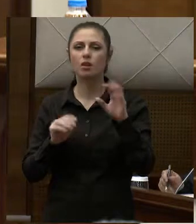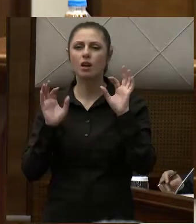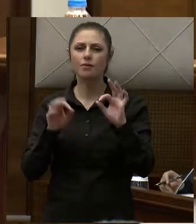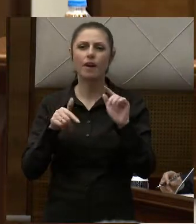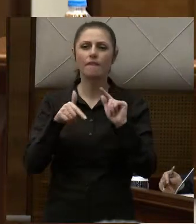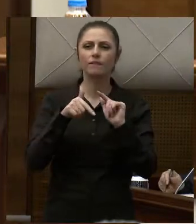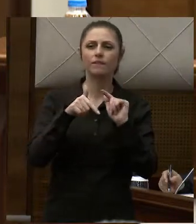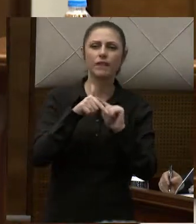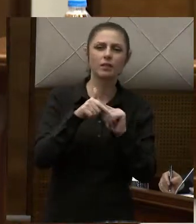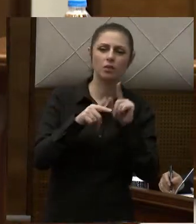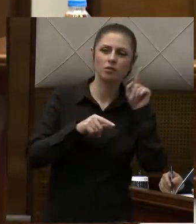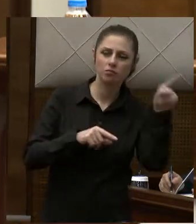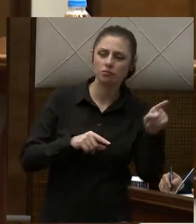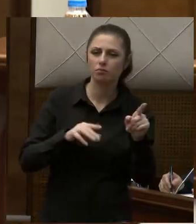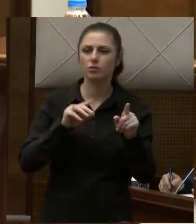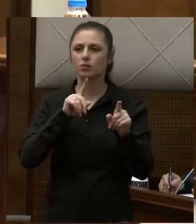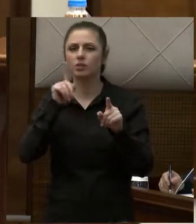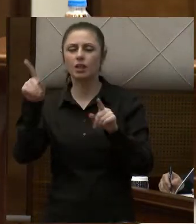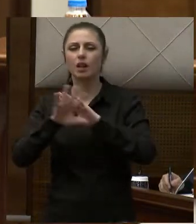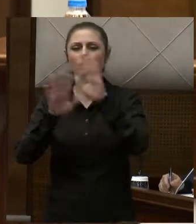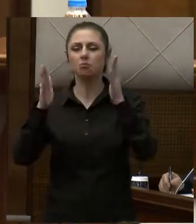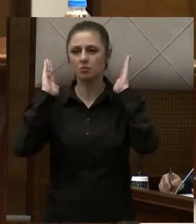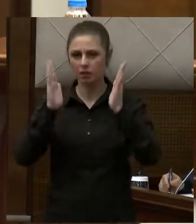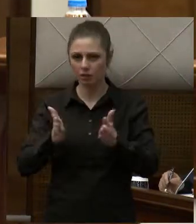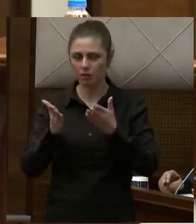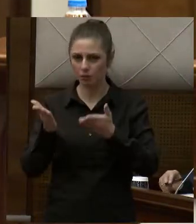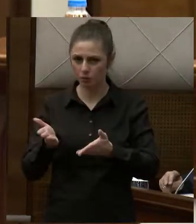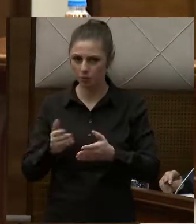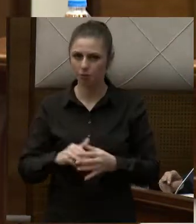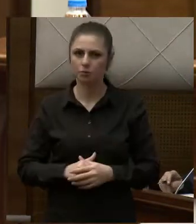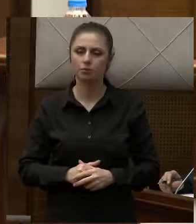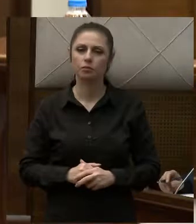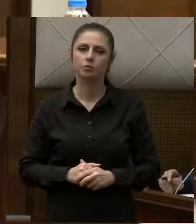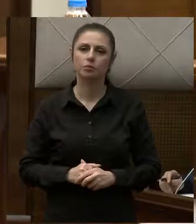FETÖ darbesi, ÇETÖ darbesi, lanet olsun hepsine. Mesela